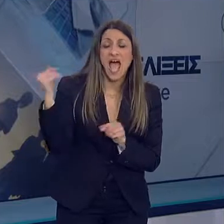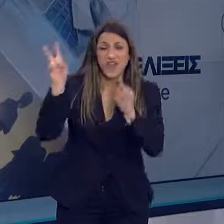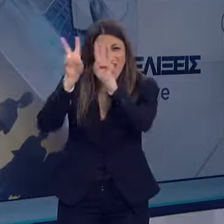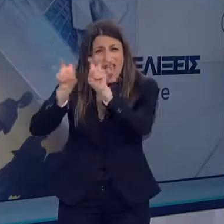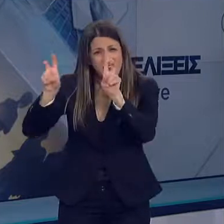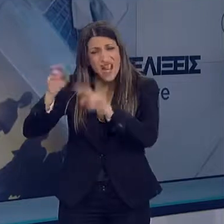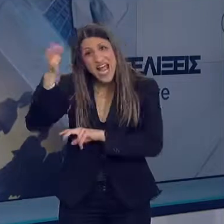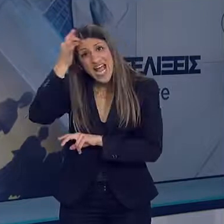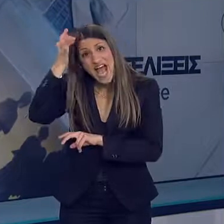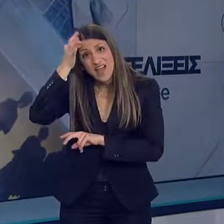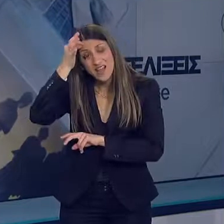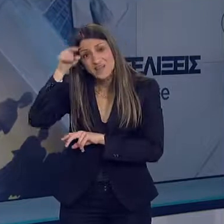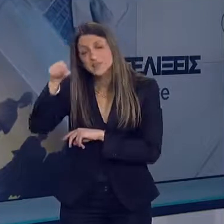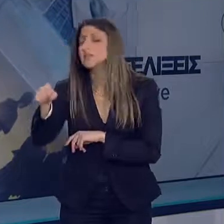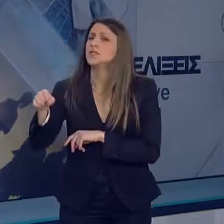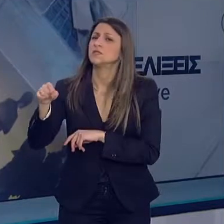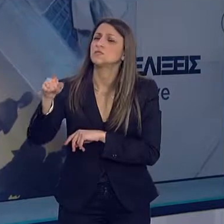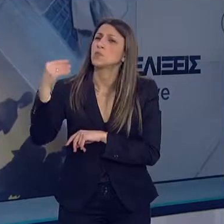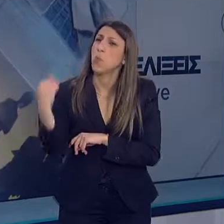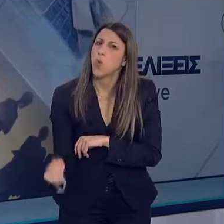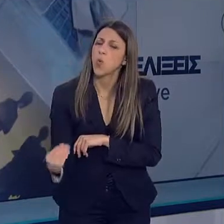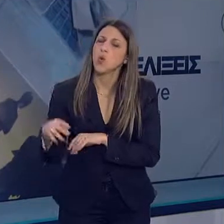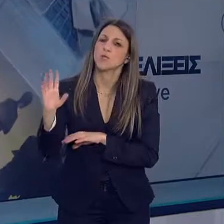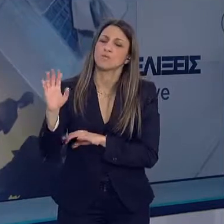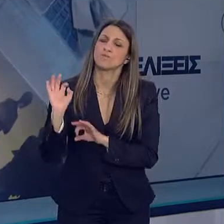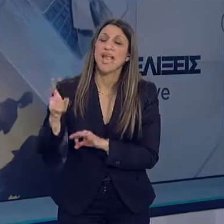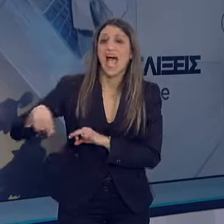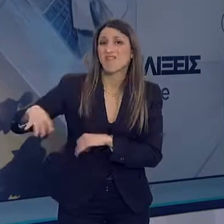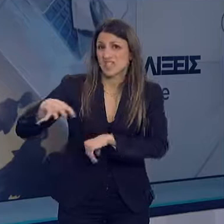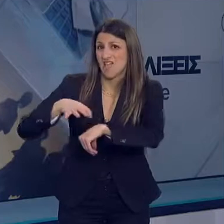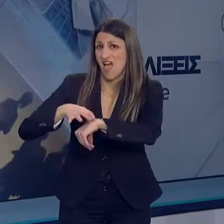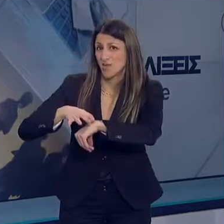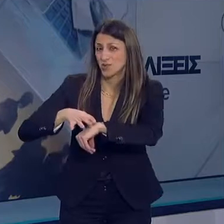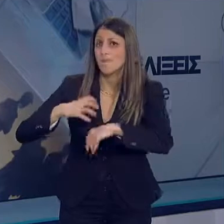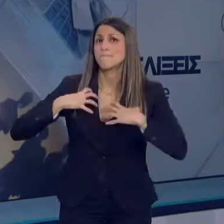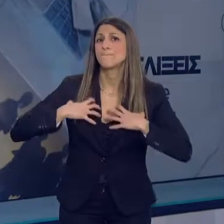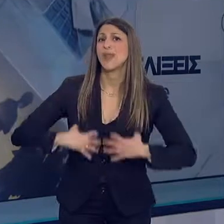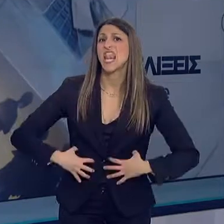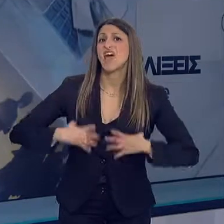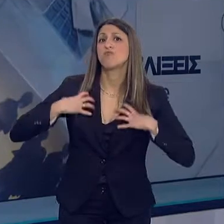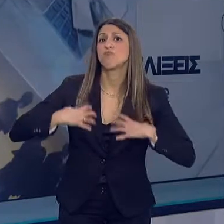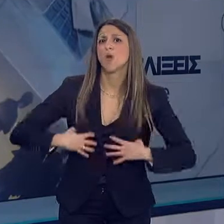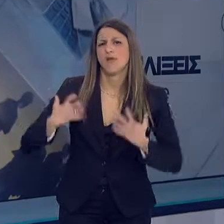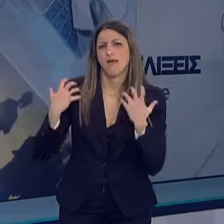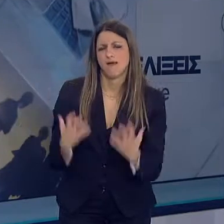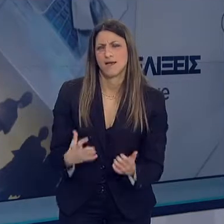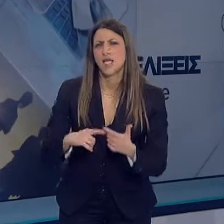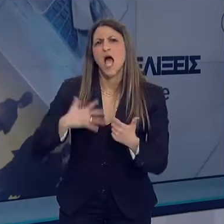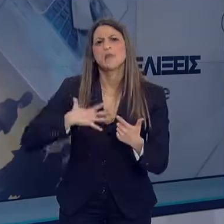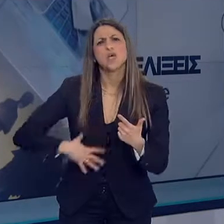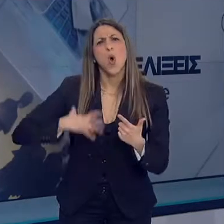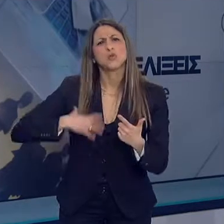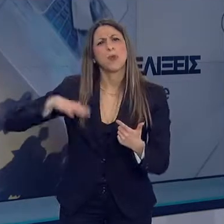μελέτη από τη Γαλλία, δεν έδειξε σημαντική υπεροχή. Βέβαια, δινόταν σε ασθενείς που είχαν πνευμονία και χαμηλό οξυγόνο στο